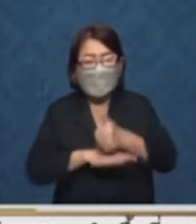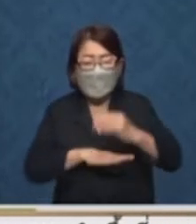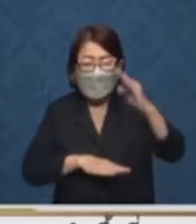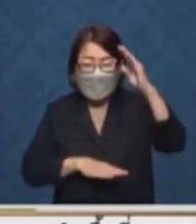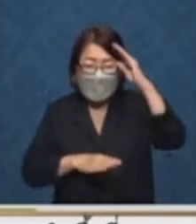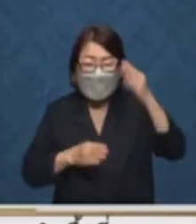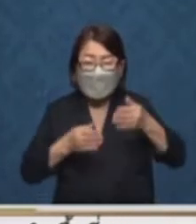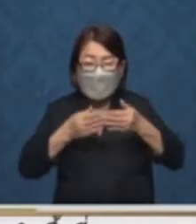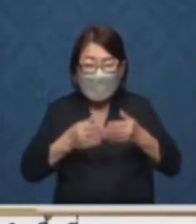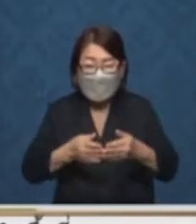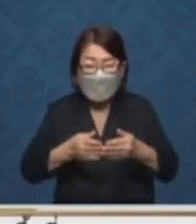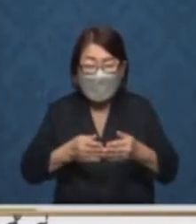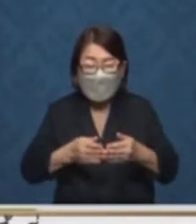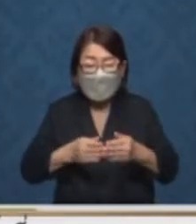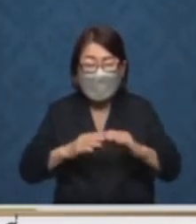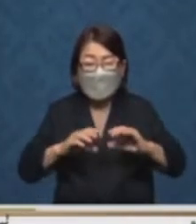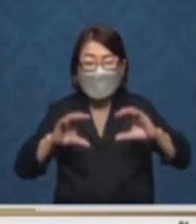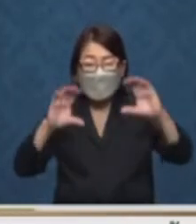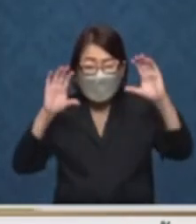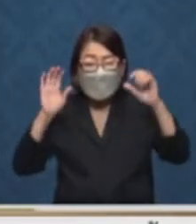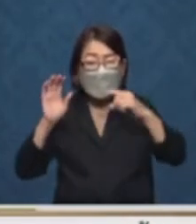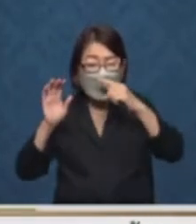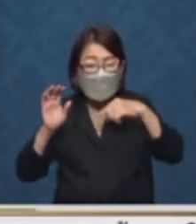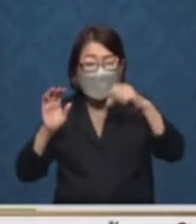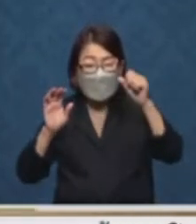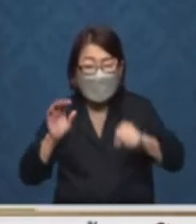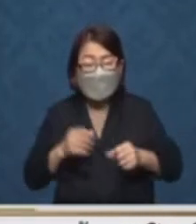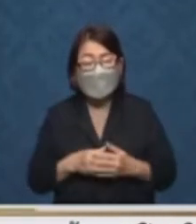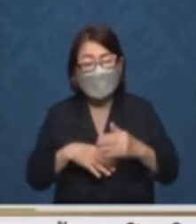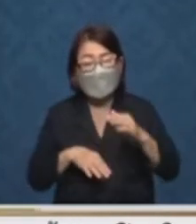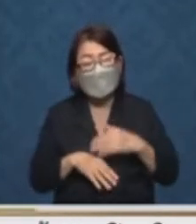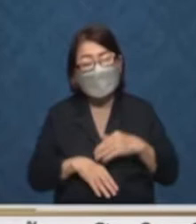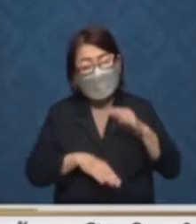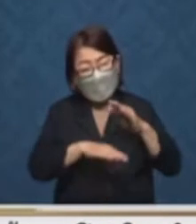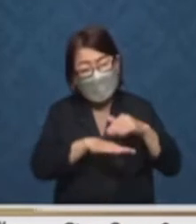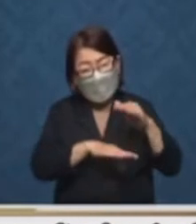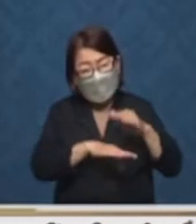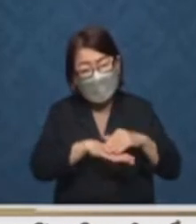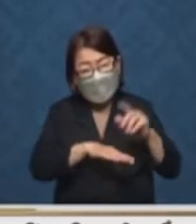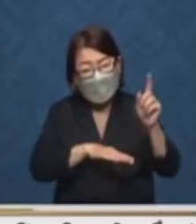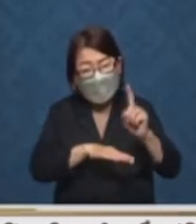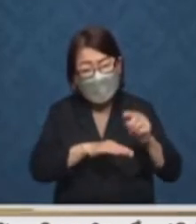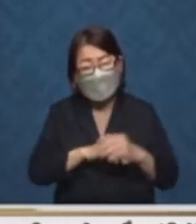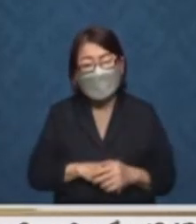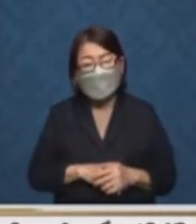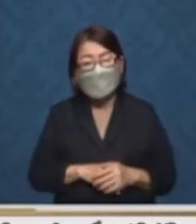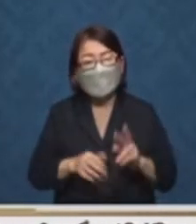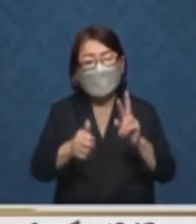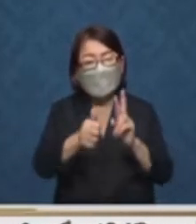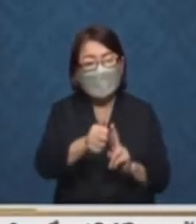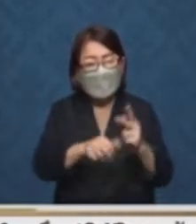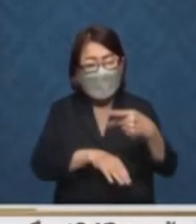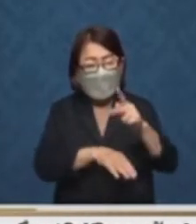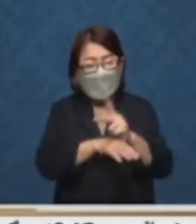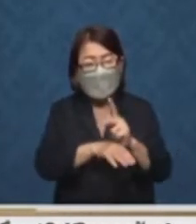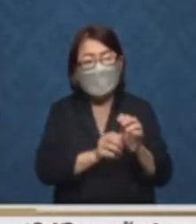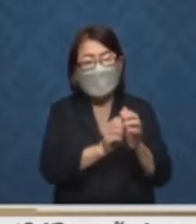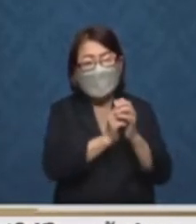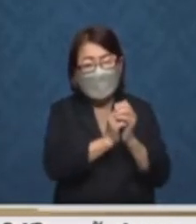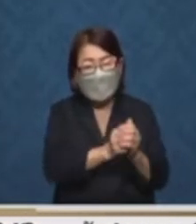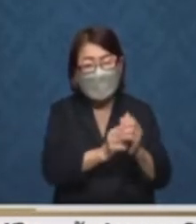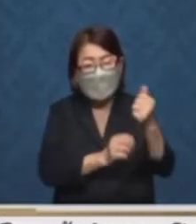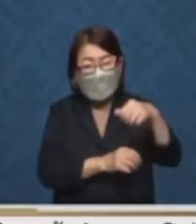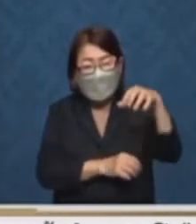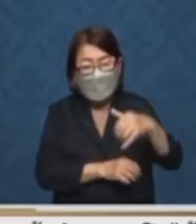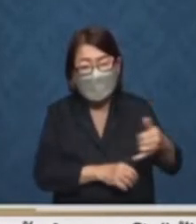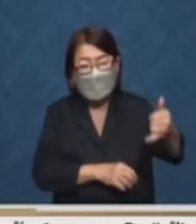รัฐบาลไทยนะครับเรียกไปทำหนังสือไปให้ไอ้รองประธานแซสตินเนี่ยมาลงนามครับ